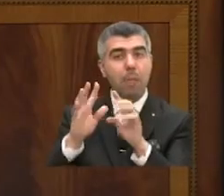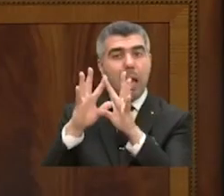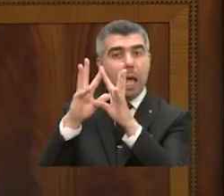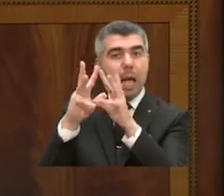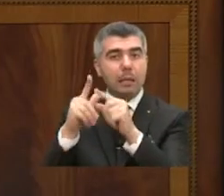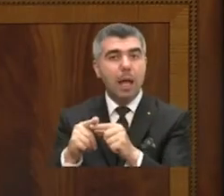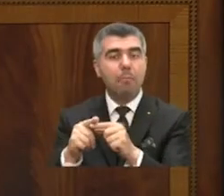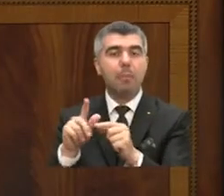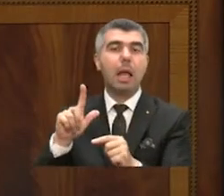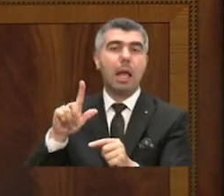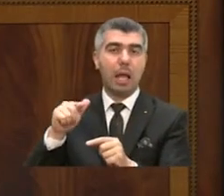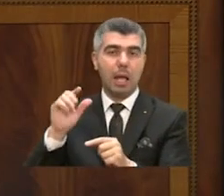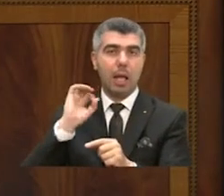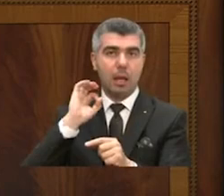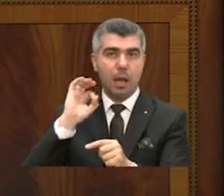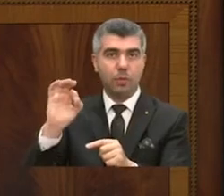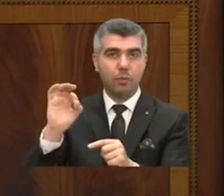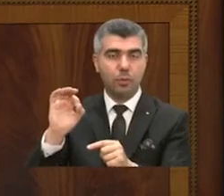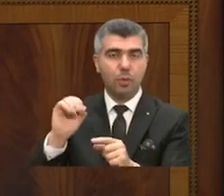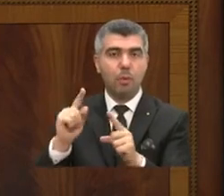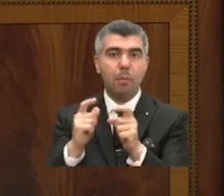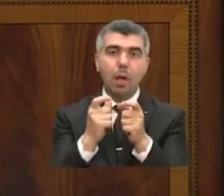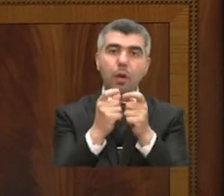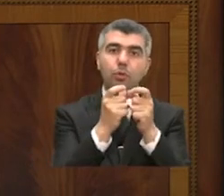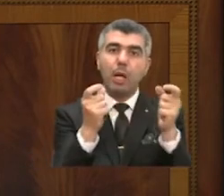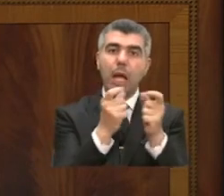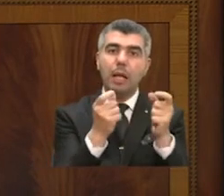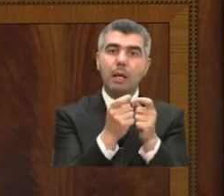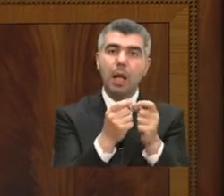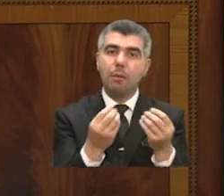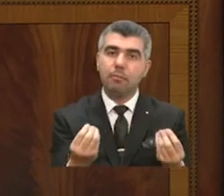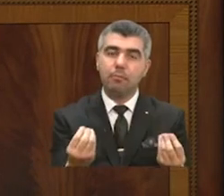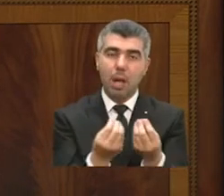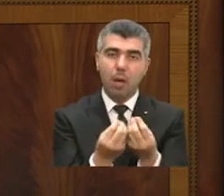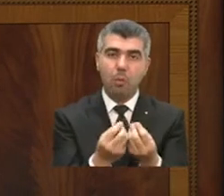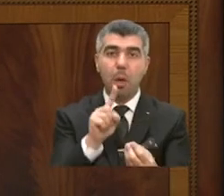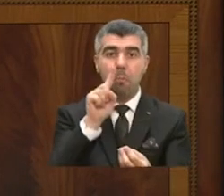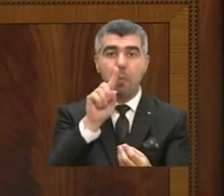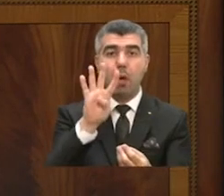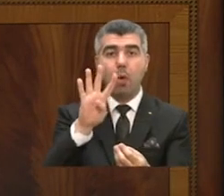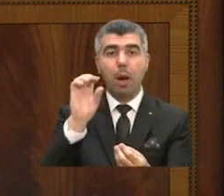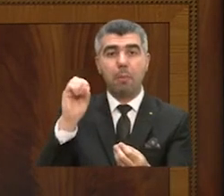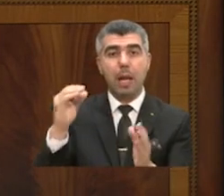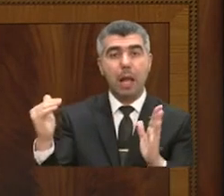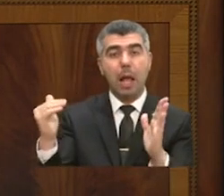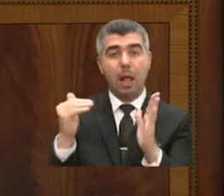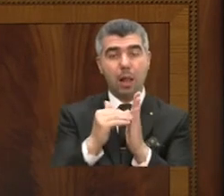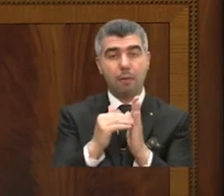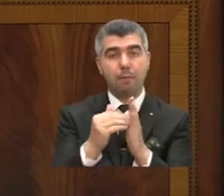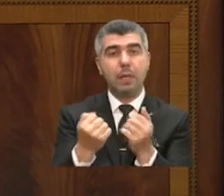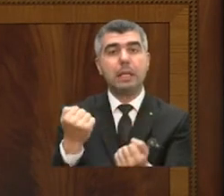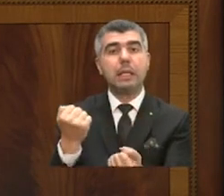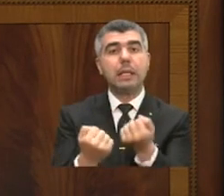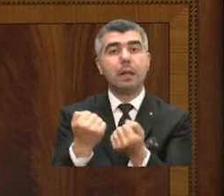محاسبة، وكذلك المقاولين الذاتيين، 140,000 من سائقي سيارة